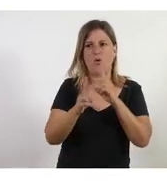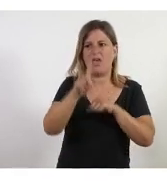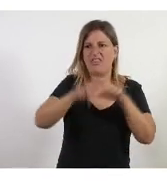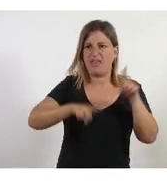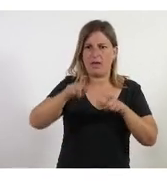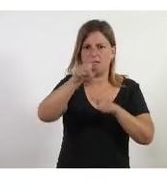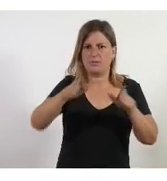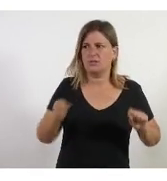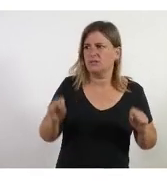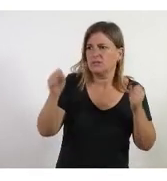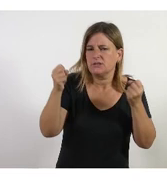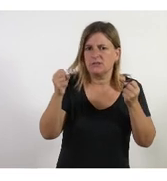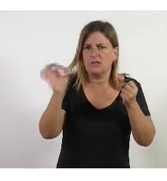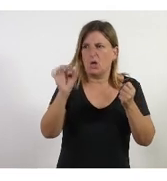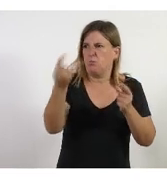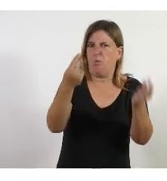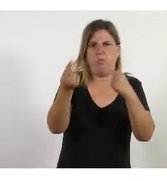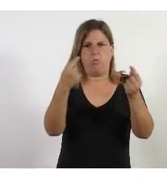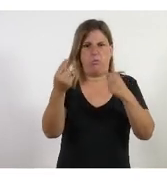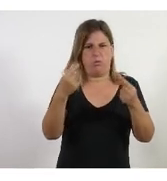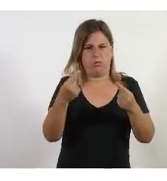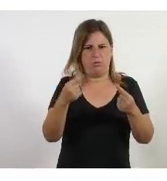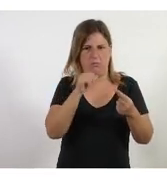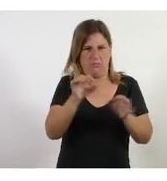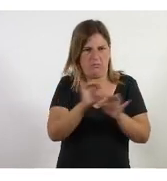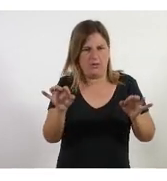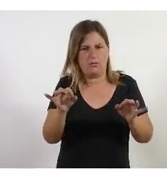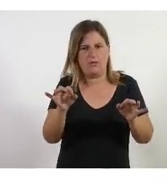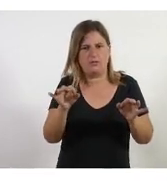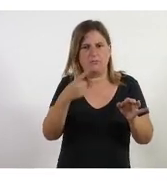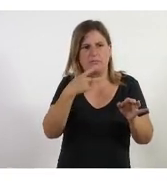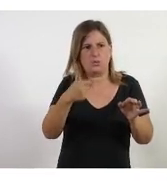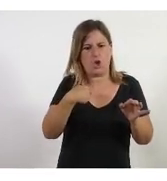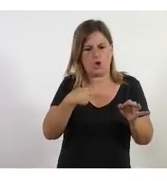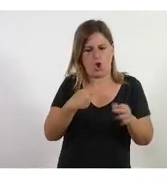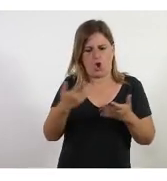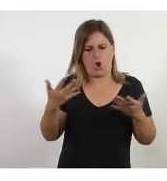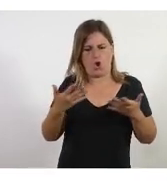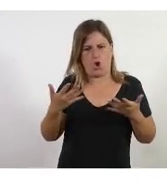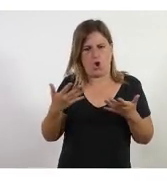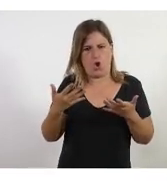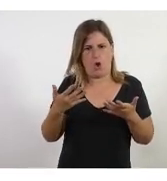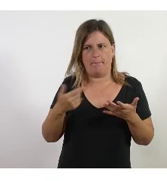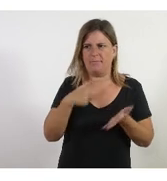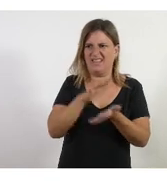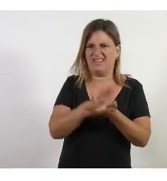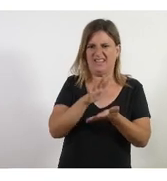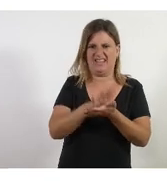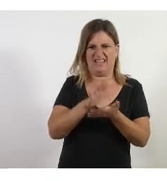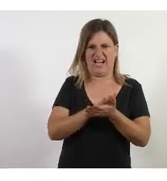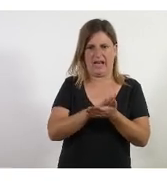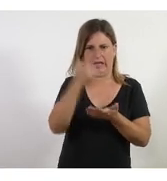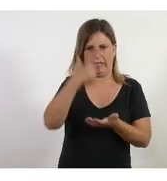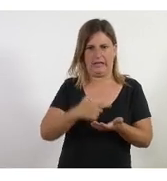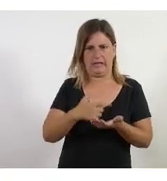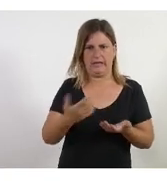amb nervis, amb males paraules, no? I ell preguntava com podria fer ell mateix la feina tranquil, no? I al mateix